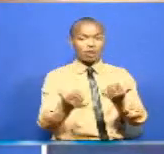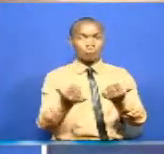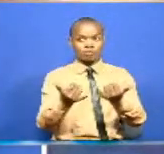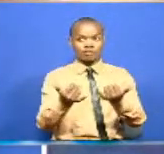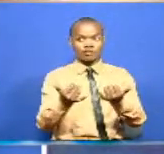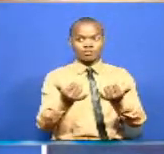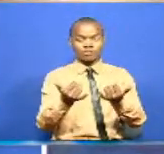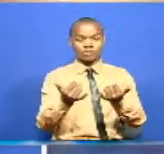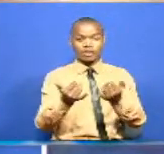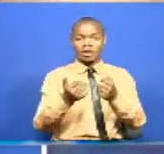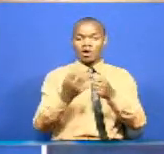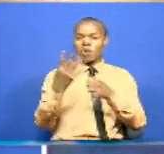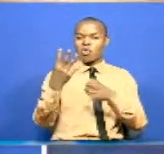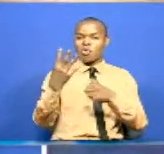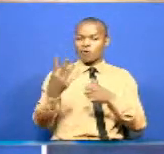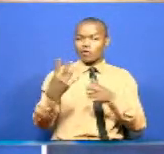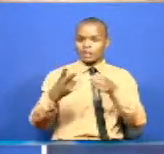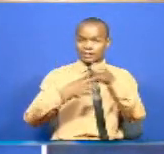ni